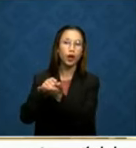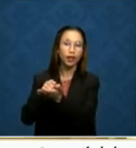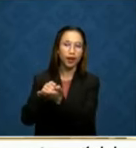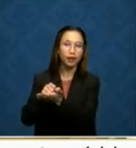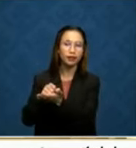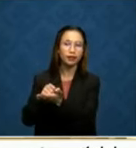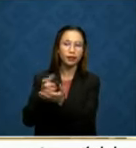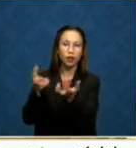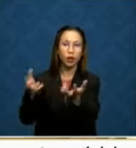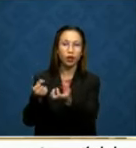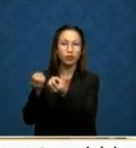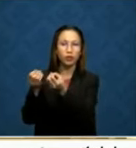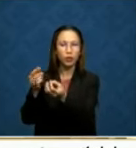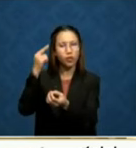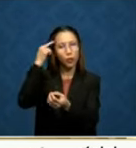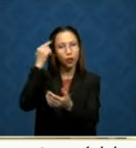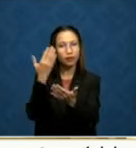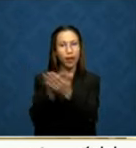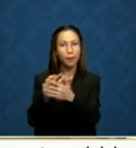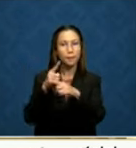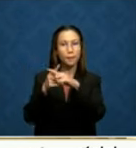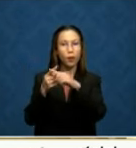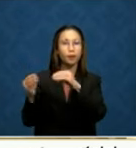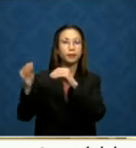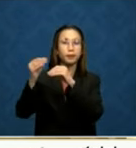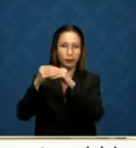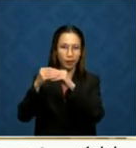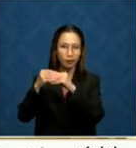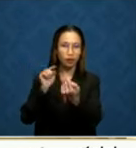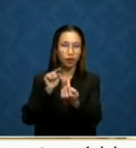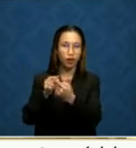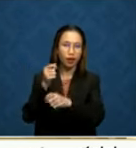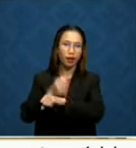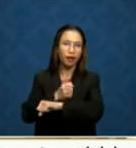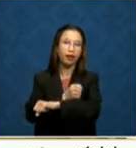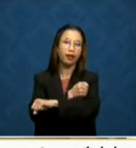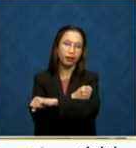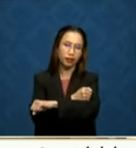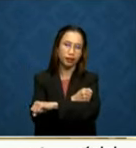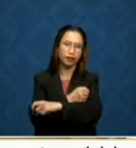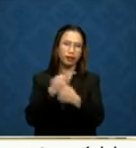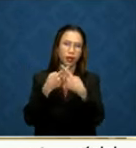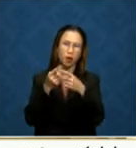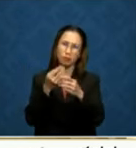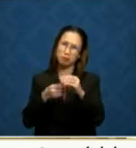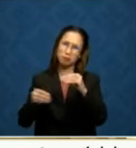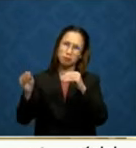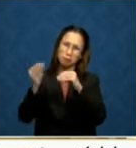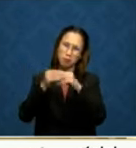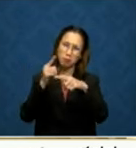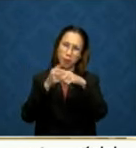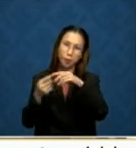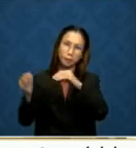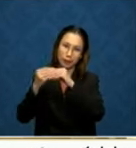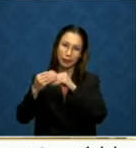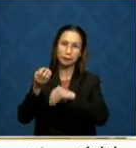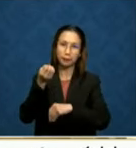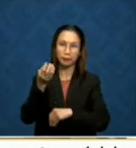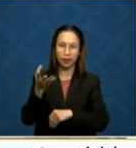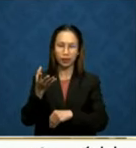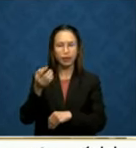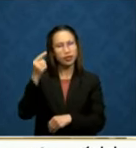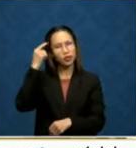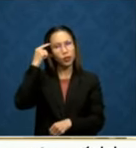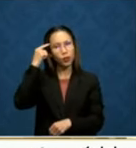เนี่ย อาจจะสูงกว่า แน่นอนกตองมีการบวกคาเดินทั้งแต่บางครั้งมัสูงจนเกินไป มัสูงเกิน